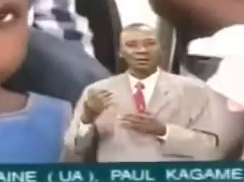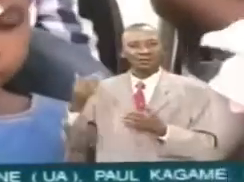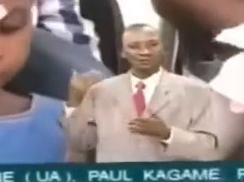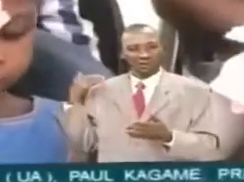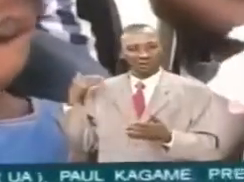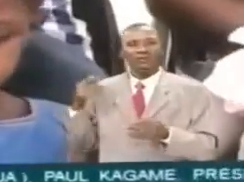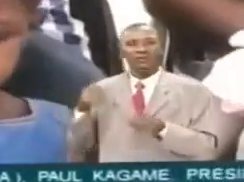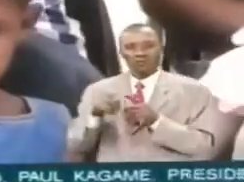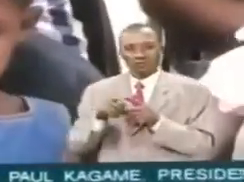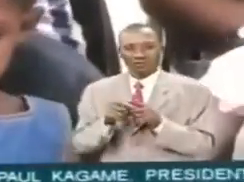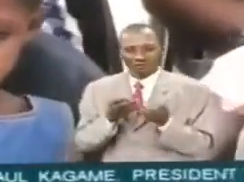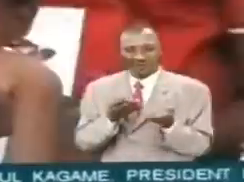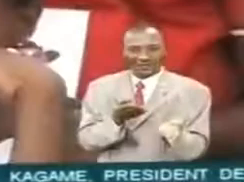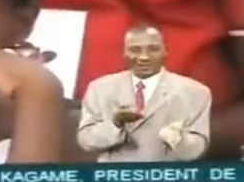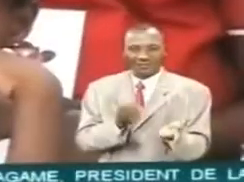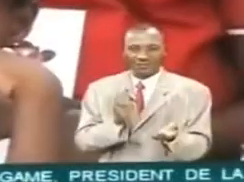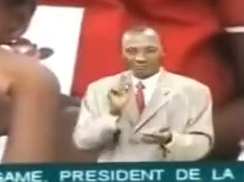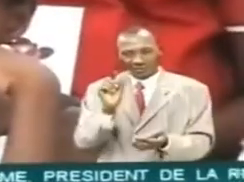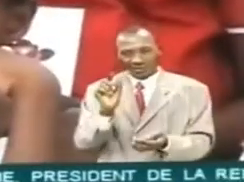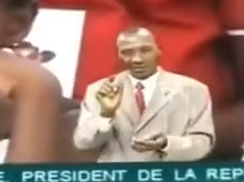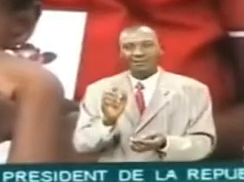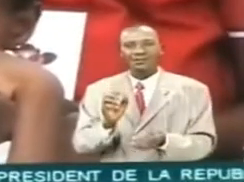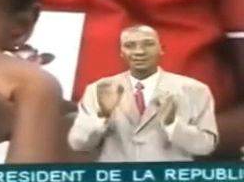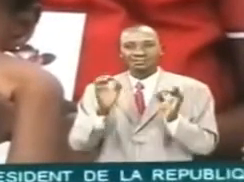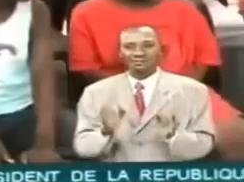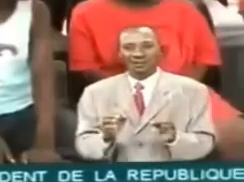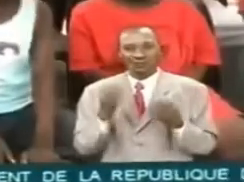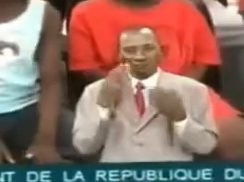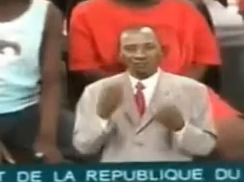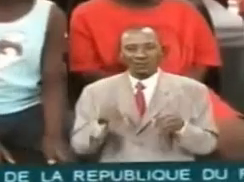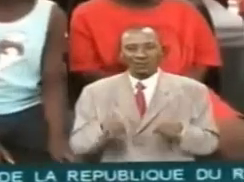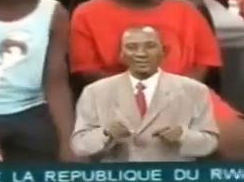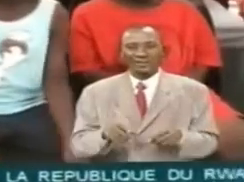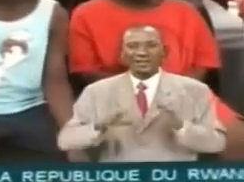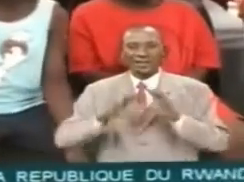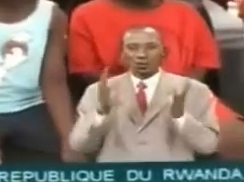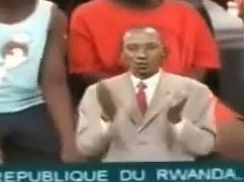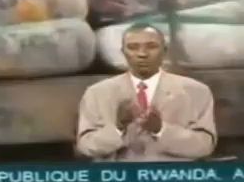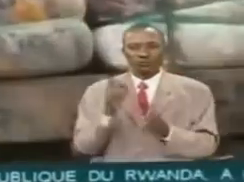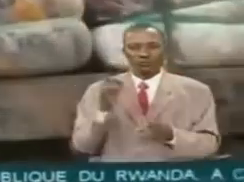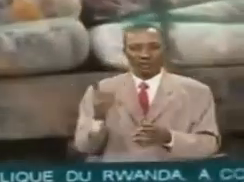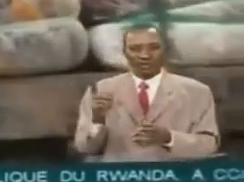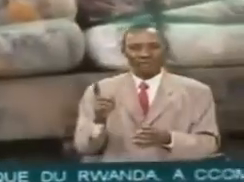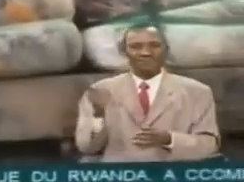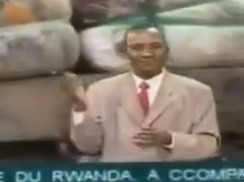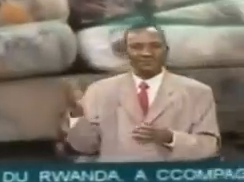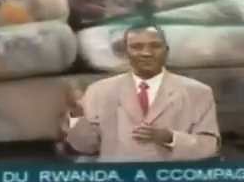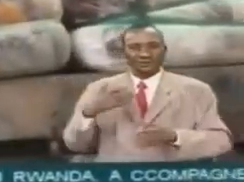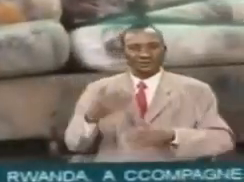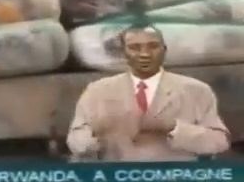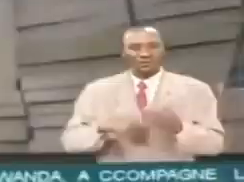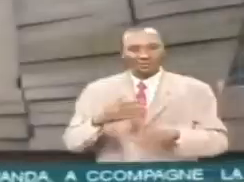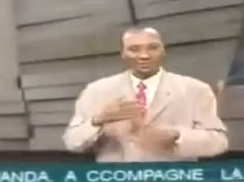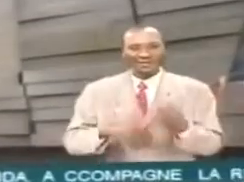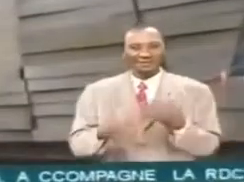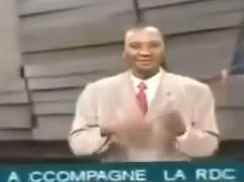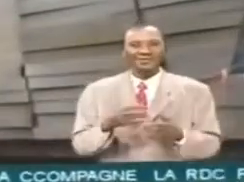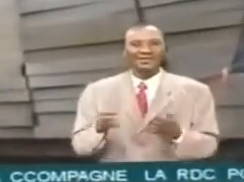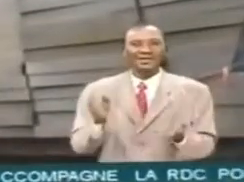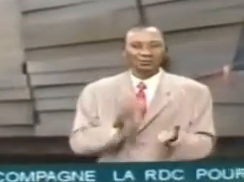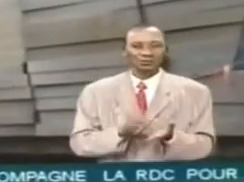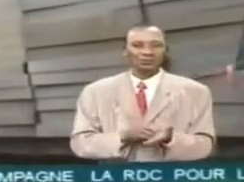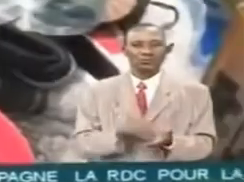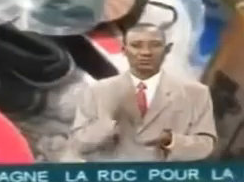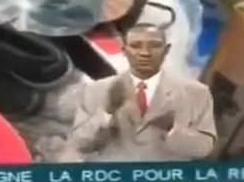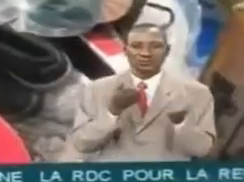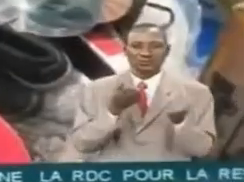des victimes. C'est sur ces instructions qu'une commission ad hoc est à pied d'œuvre au niveau du gouvernement central pour envisager des mesures de prévention